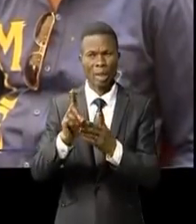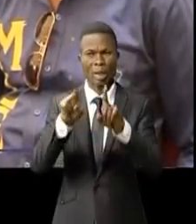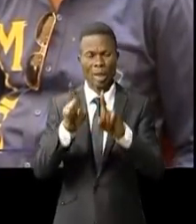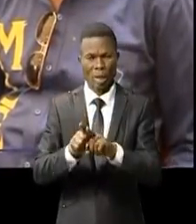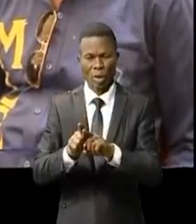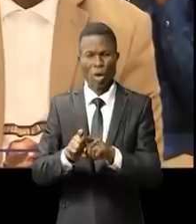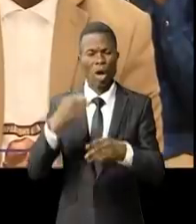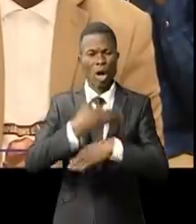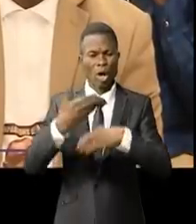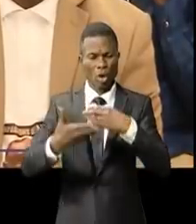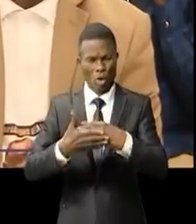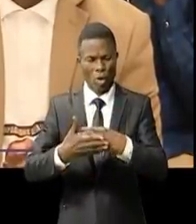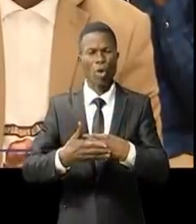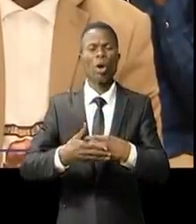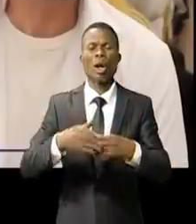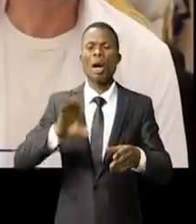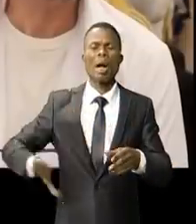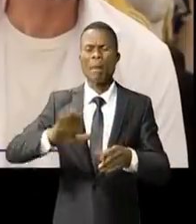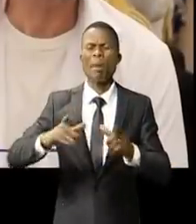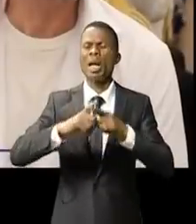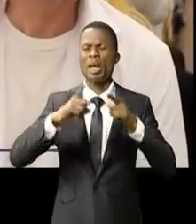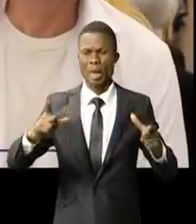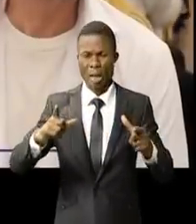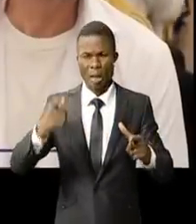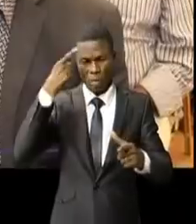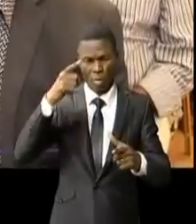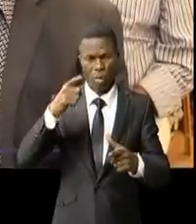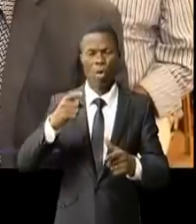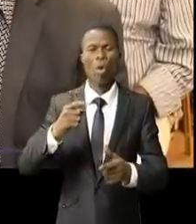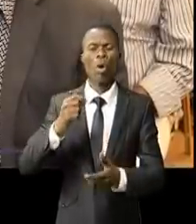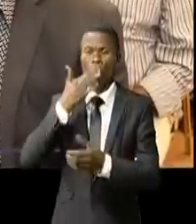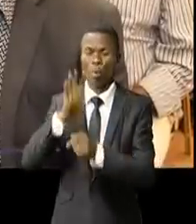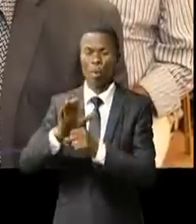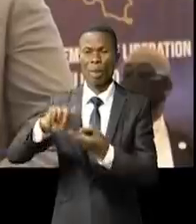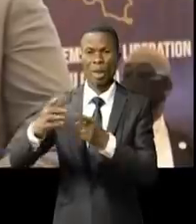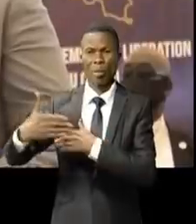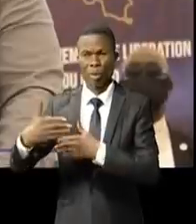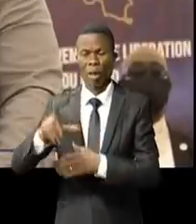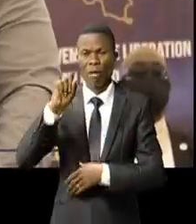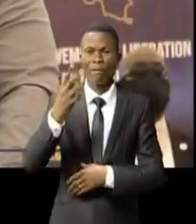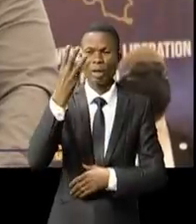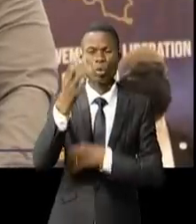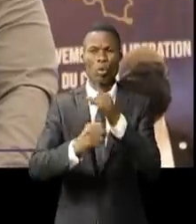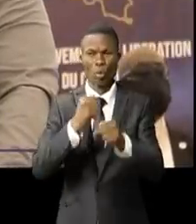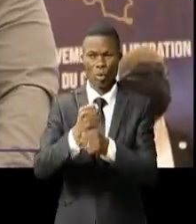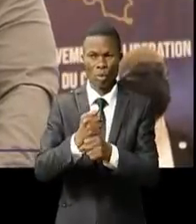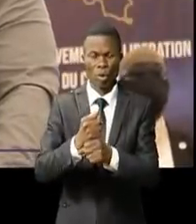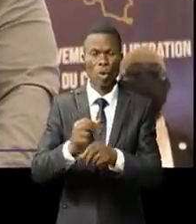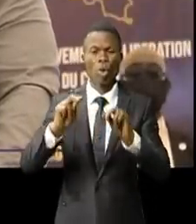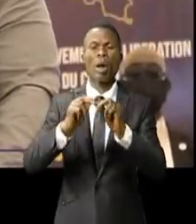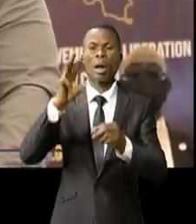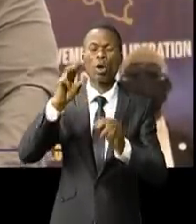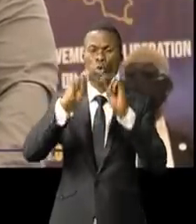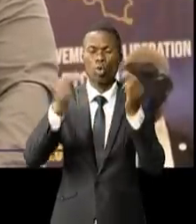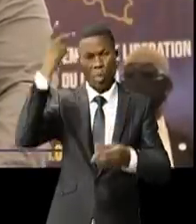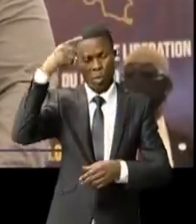replacer le Congo dans le concert des grandes nations pour assurer nos voisins. Il y a 23 ans, naquit le mouvement de libération du